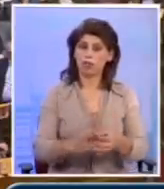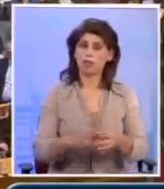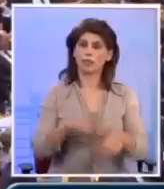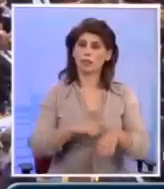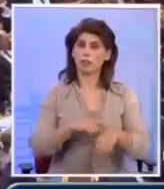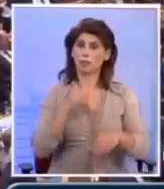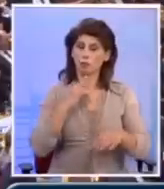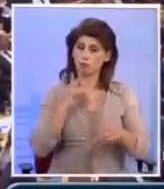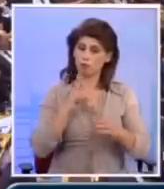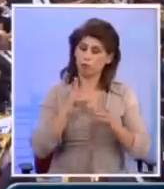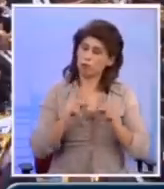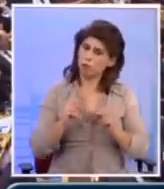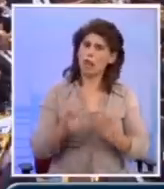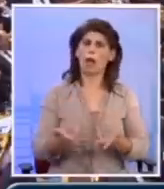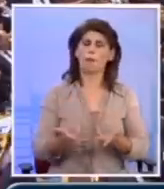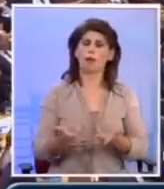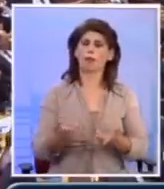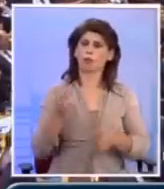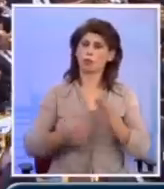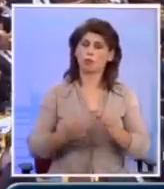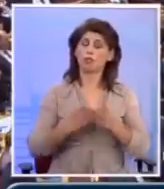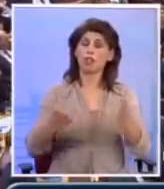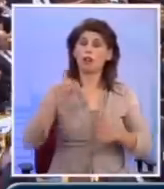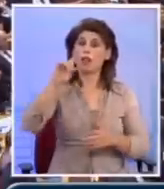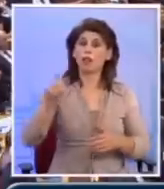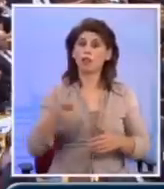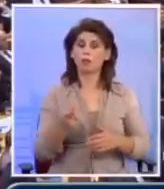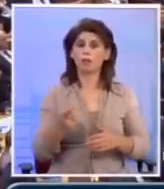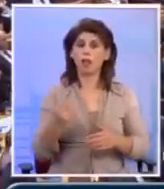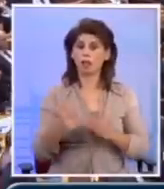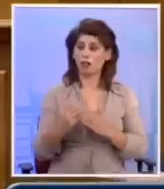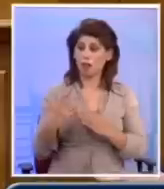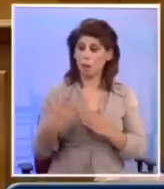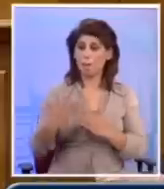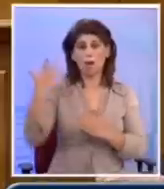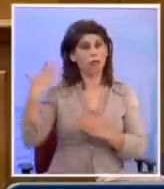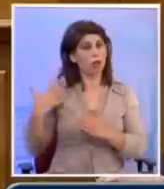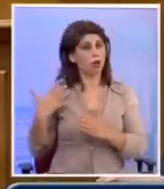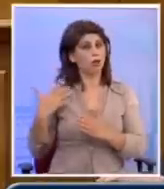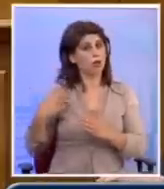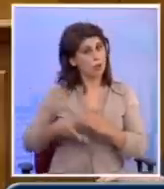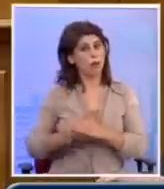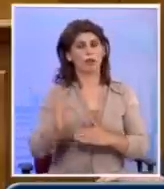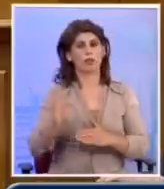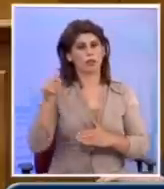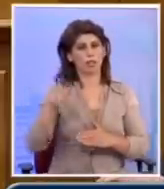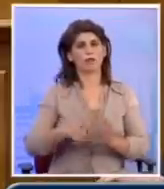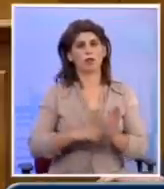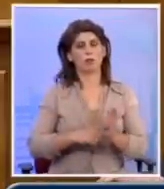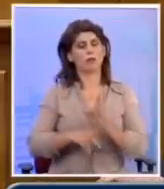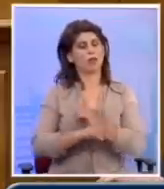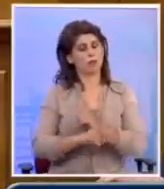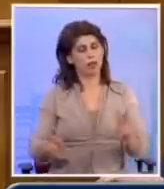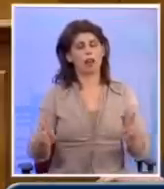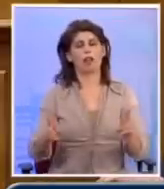που μιλάμε να έχει τεράστια ερωτηματικά για την πενταετία που πέρασε. Και σε αυτό πρέπει να δώσουμε σαφείς